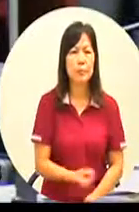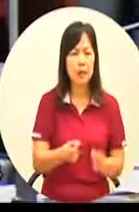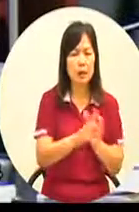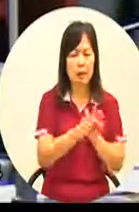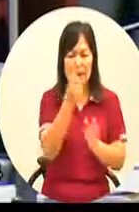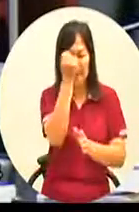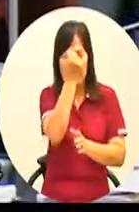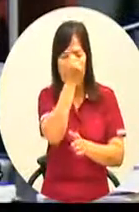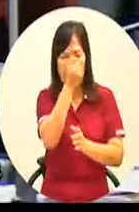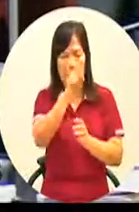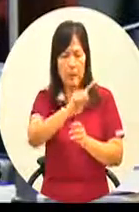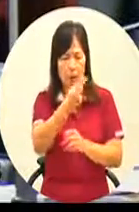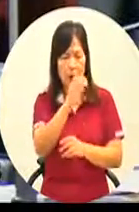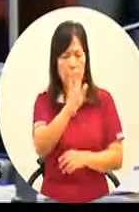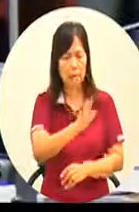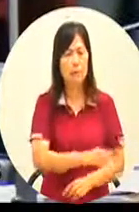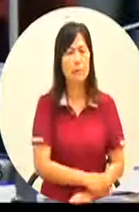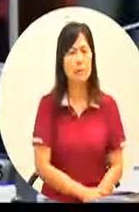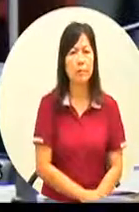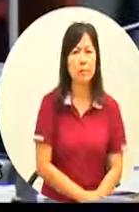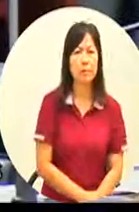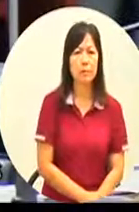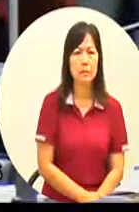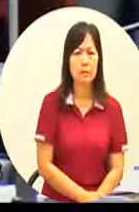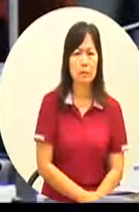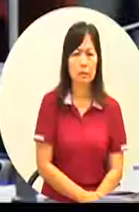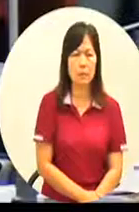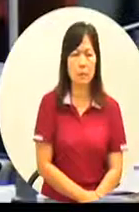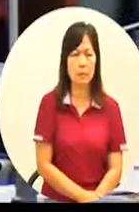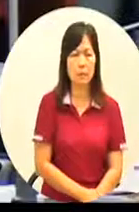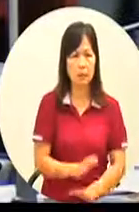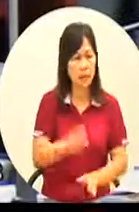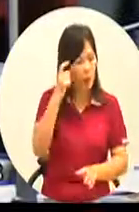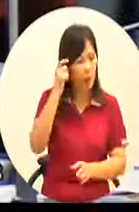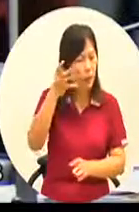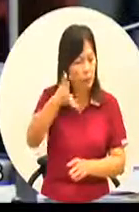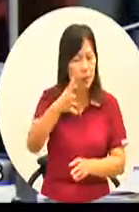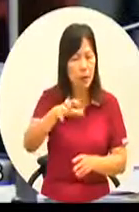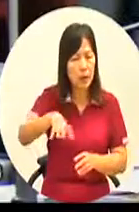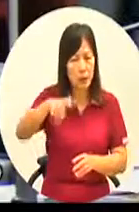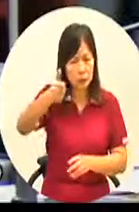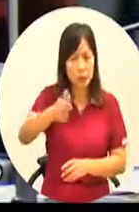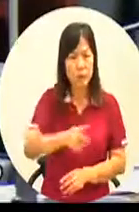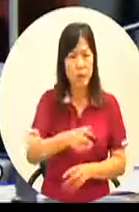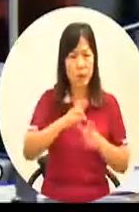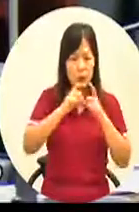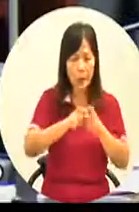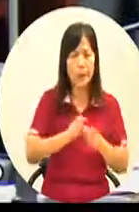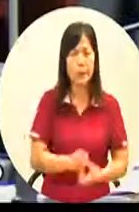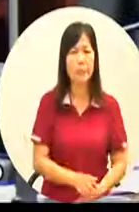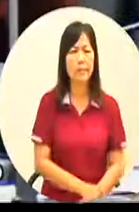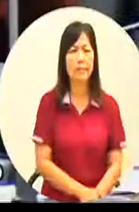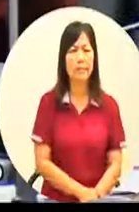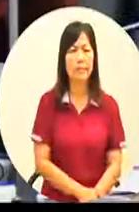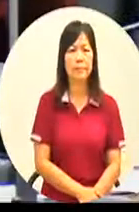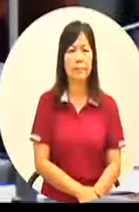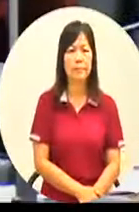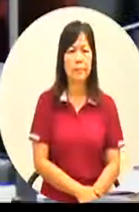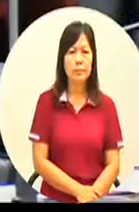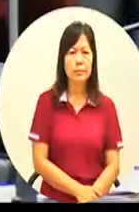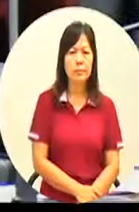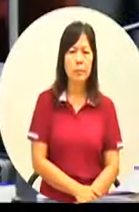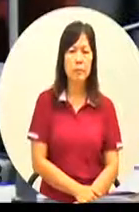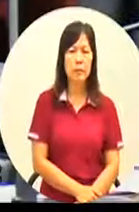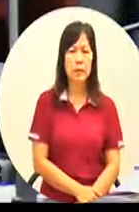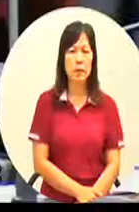的一个来源哈，所以在这里我要请教我们政风处长来做答复一下。 好，答复。好，